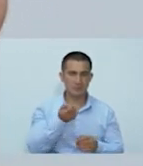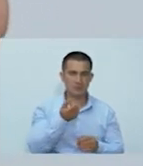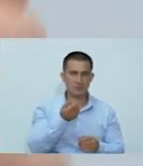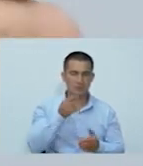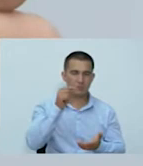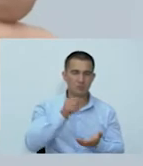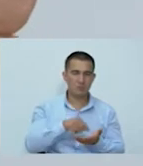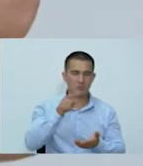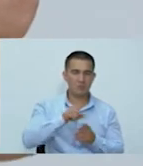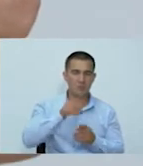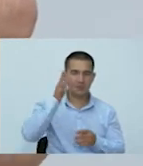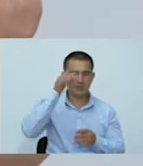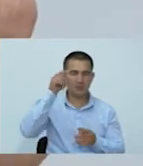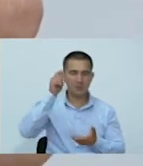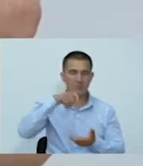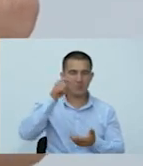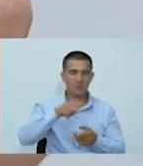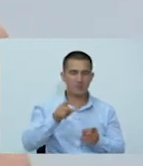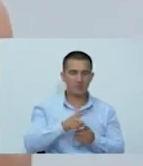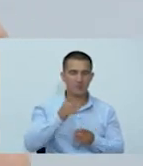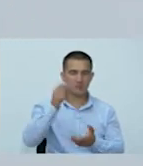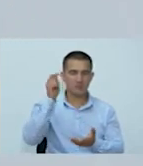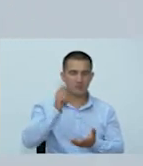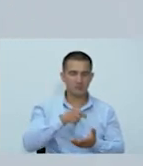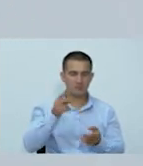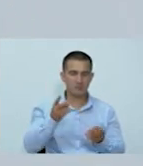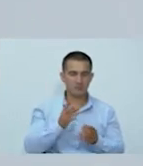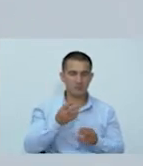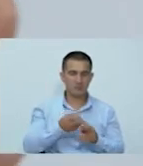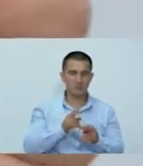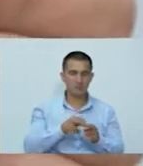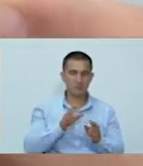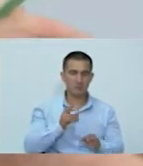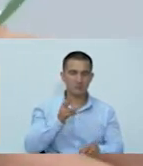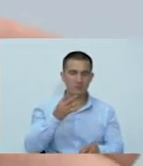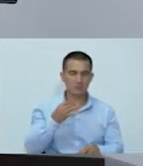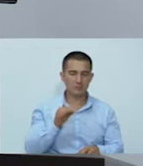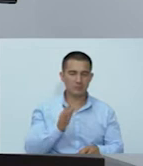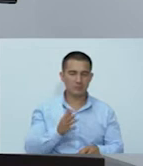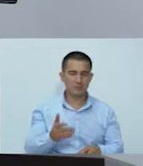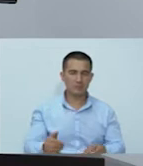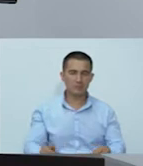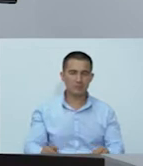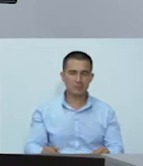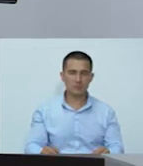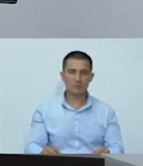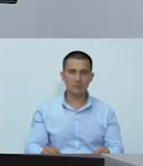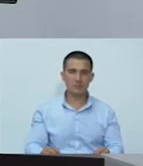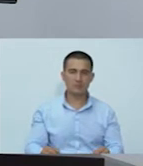tomchilatib klei surib chiqamiz. Tomchilatib yelim suramiz va